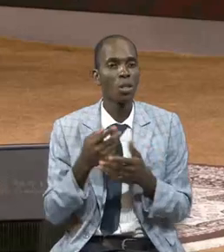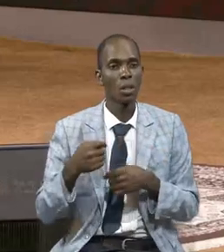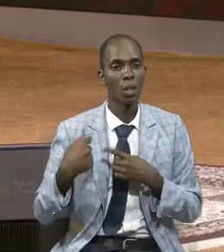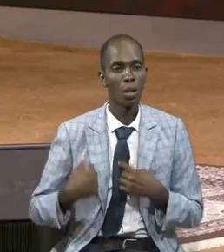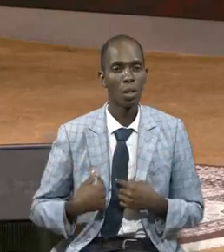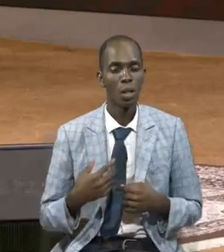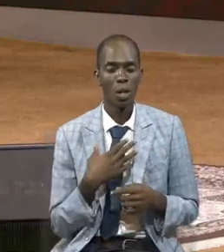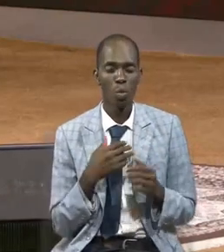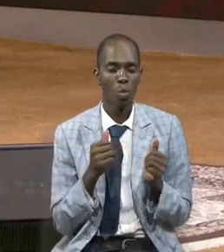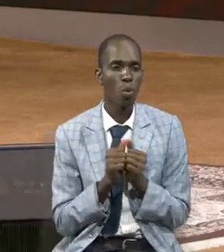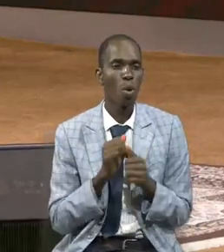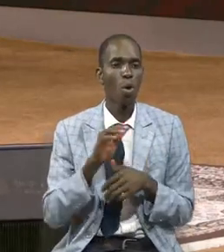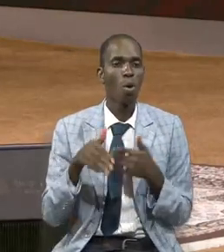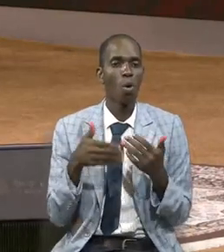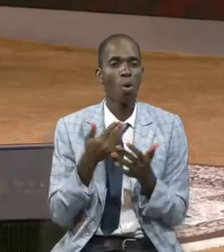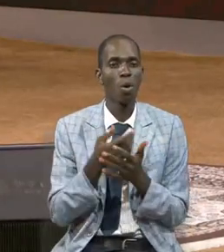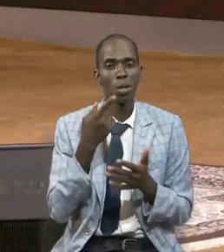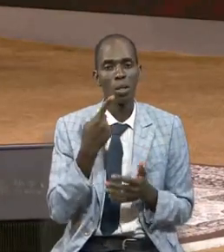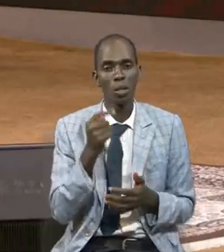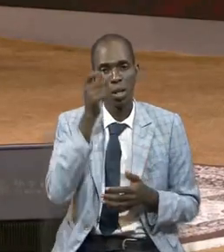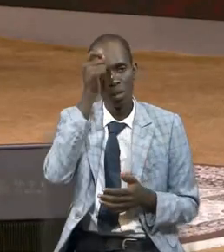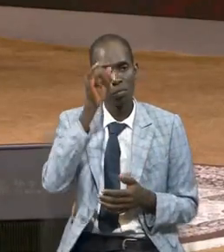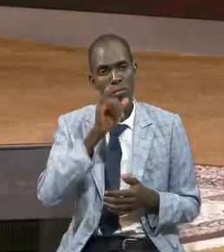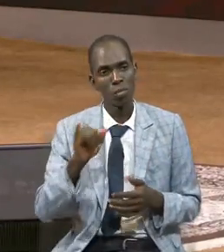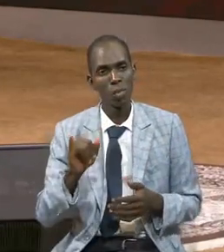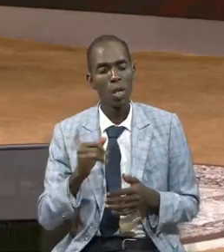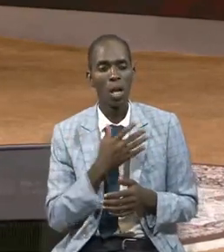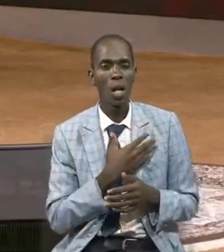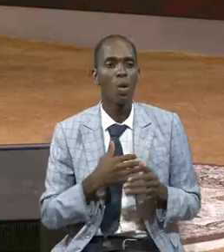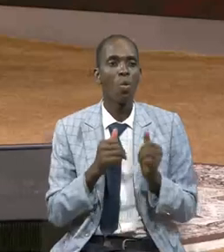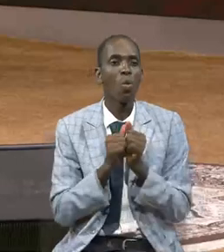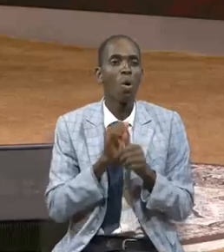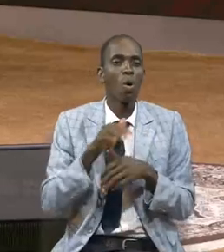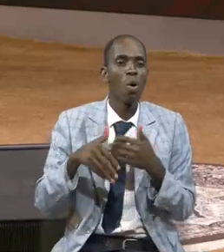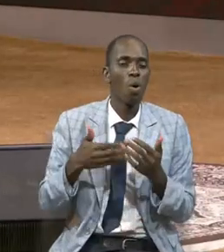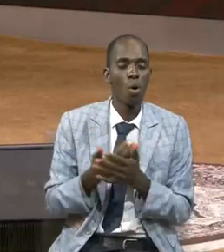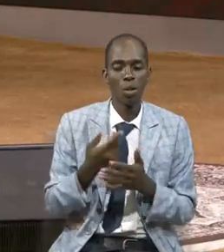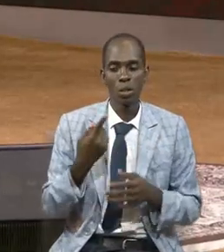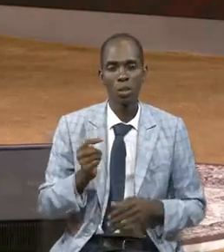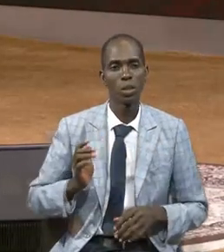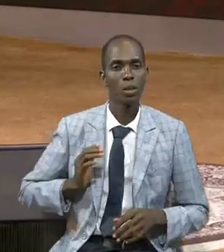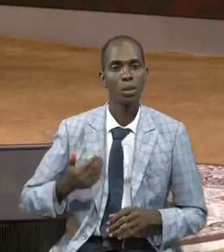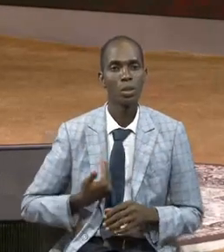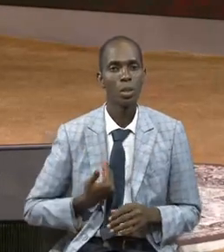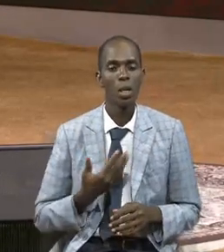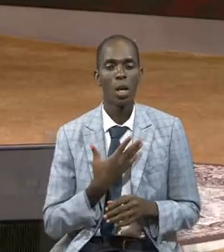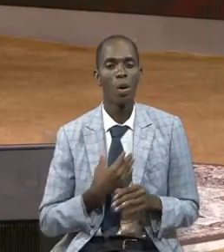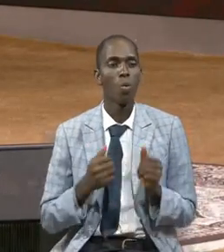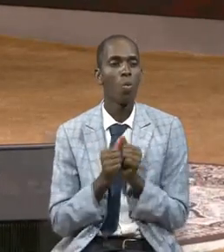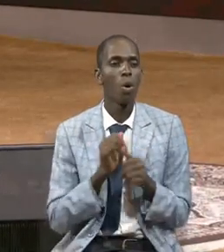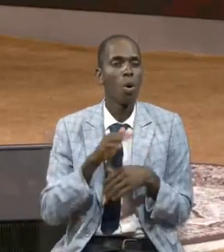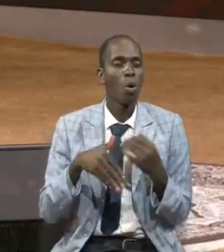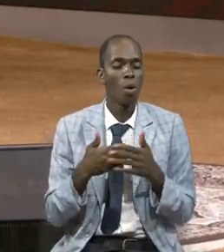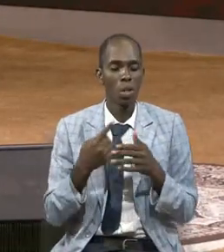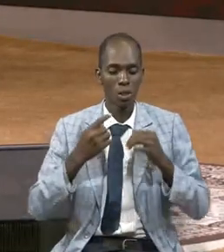pensée, de toute son âme et de toute sa force